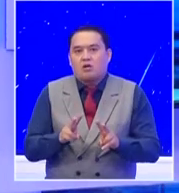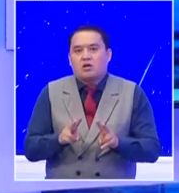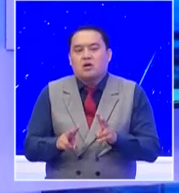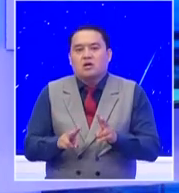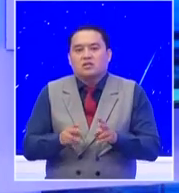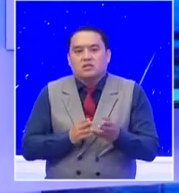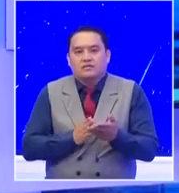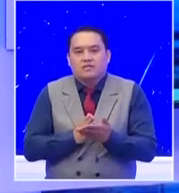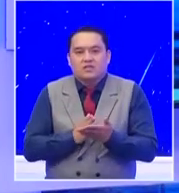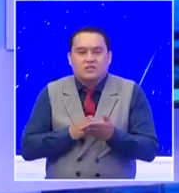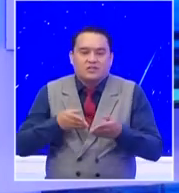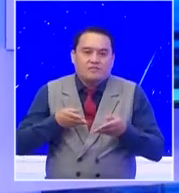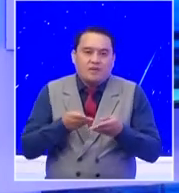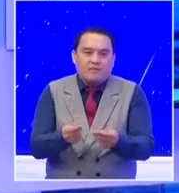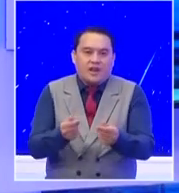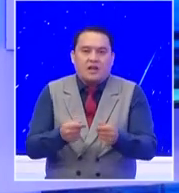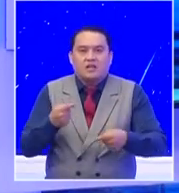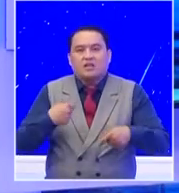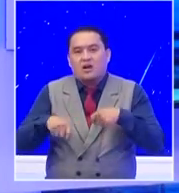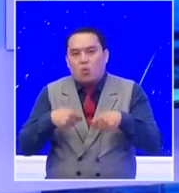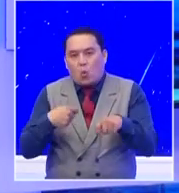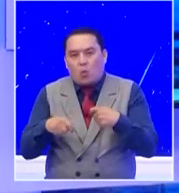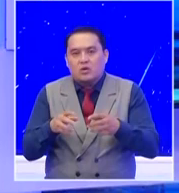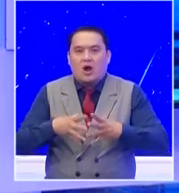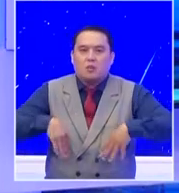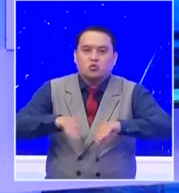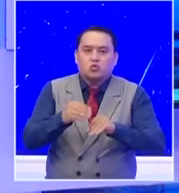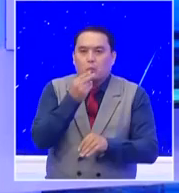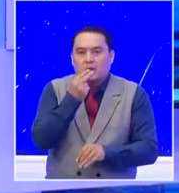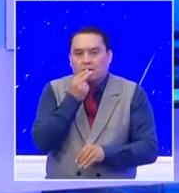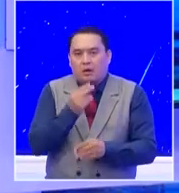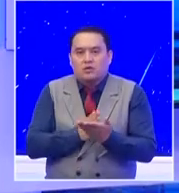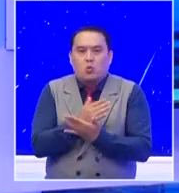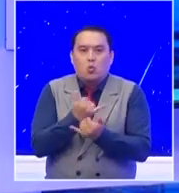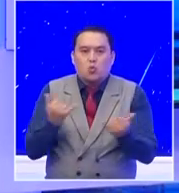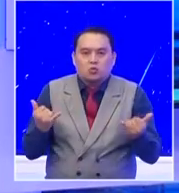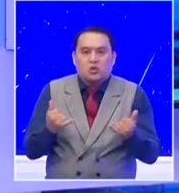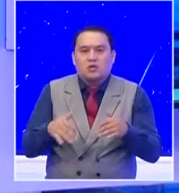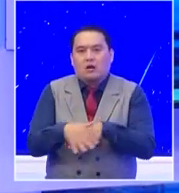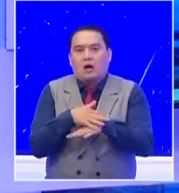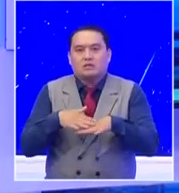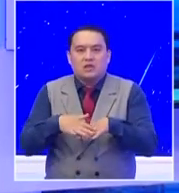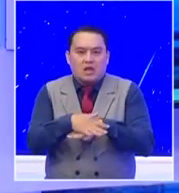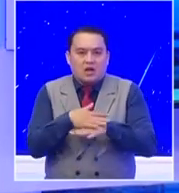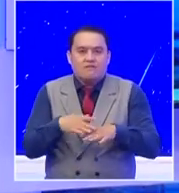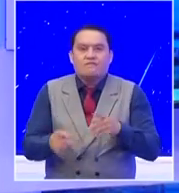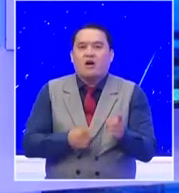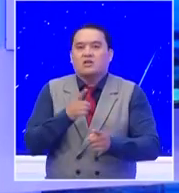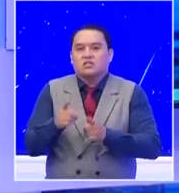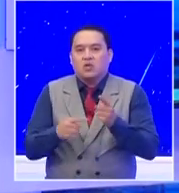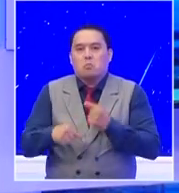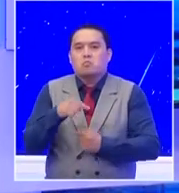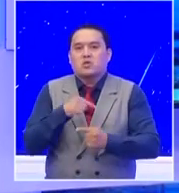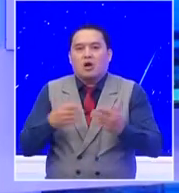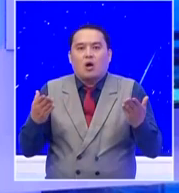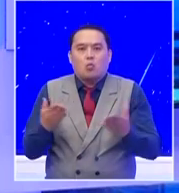основном сказалась на таких сферах, как торговля, общественное питание и оказание различных услуг населению. Как восстанавливается